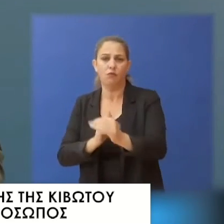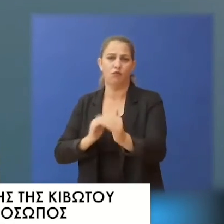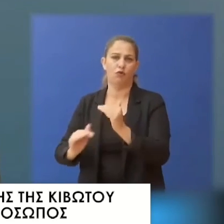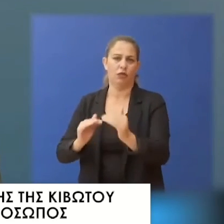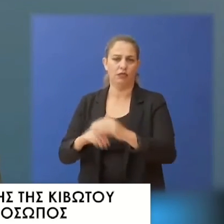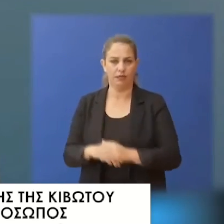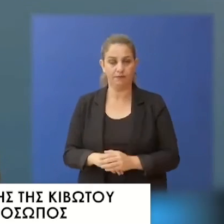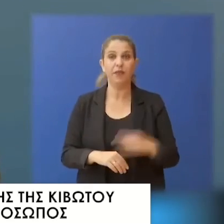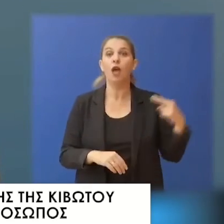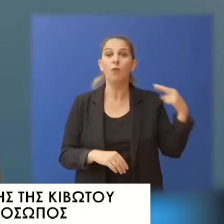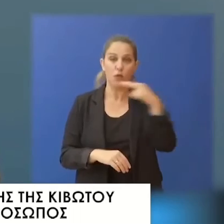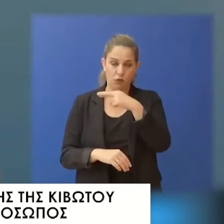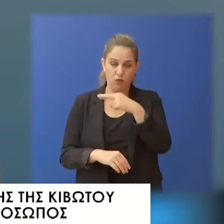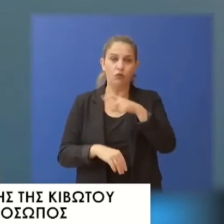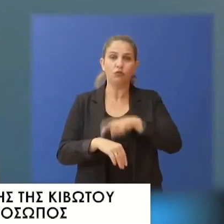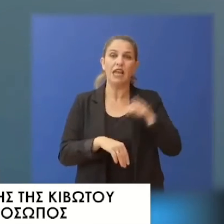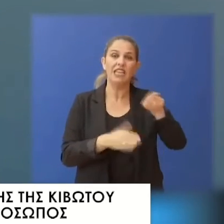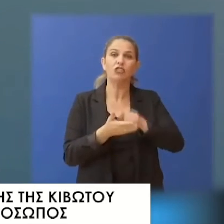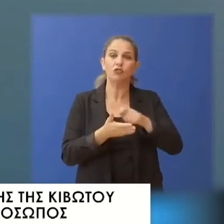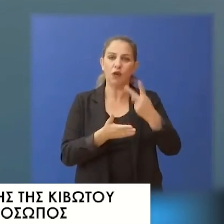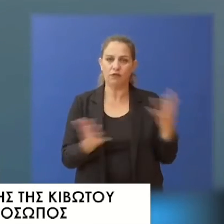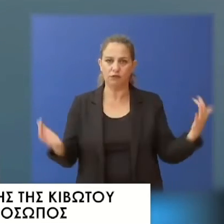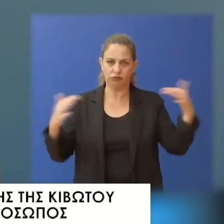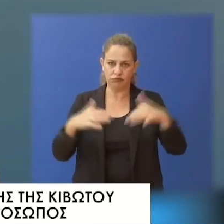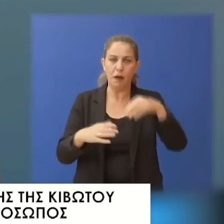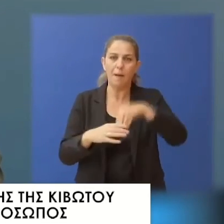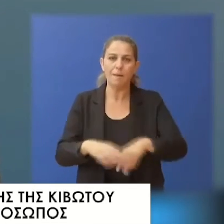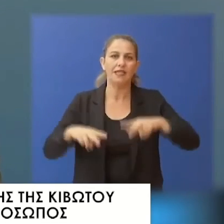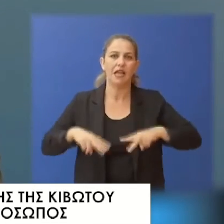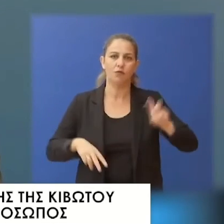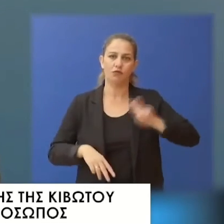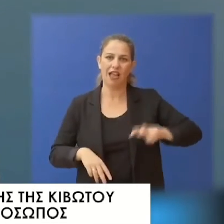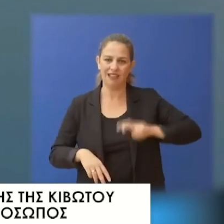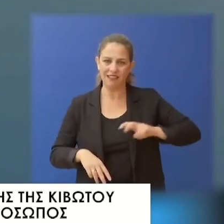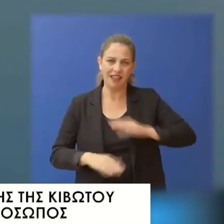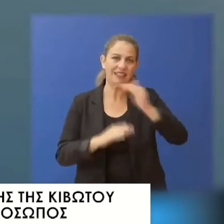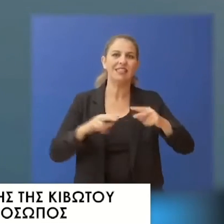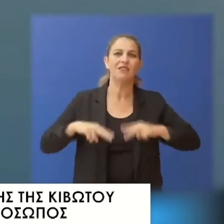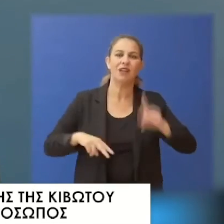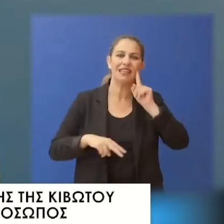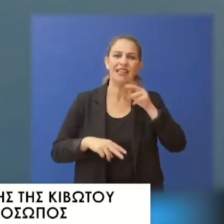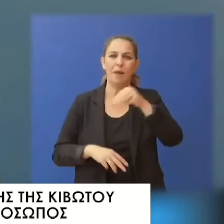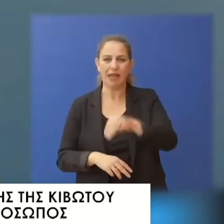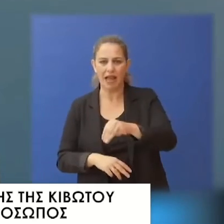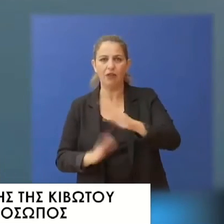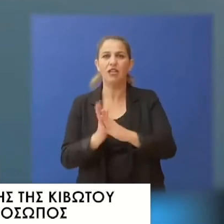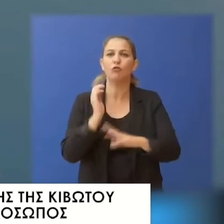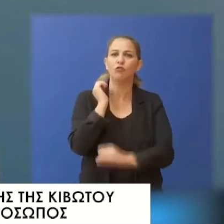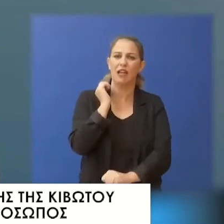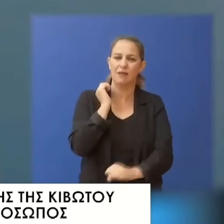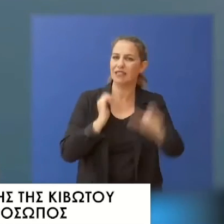που έγινε υπό τον Πρωθυπουργό στο Μέγαρο Μαξίμου με τη συμμετοχή του Υπουργού, του κ. Χατζηδάκη, της Υφυπουργού, της κ. Μιχαηλίδου και του Γενικού Γραμματέα, του κ.